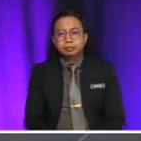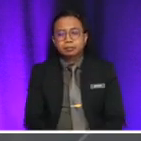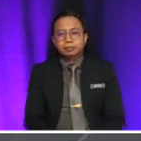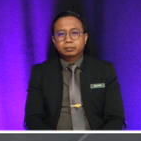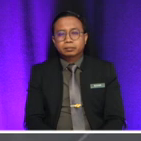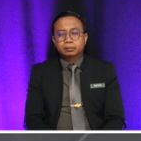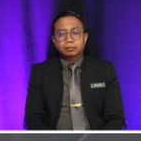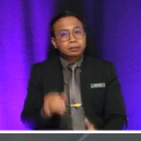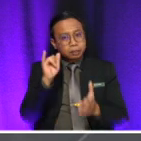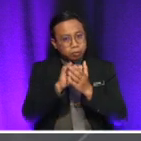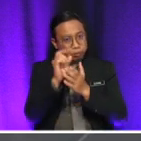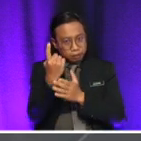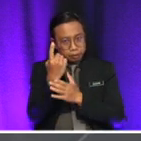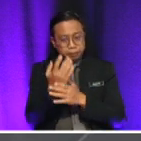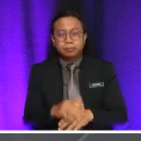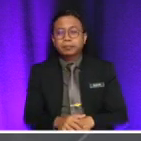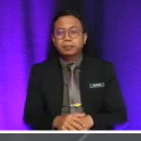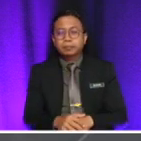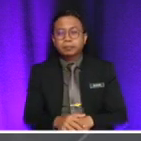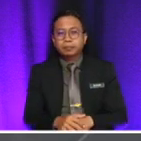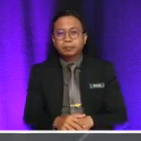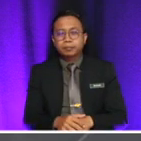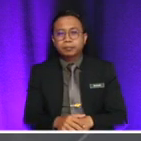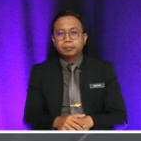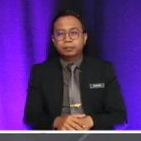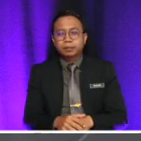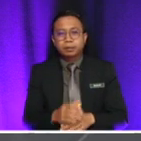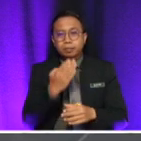oke itu saja iman itu saja